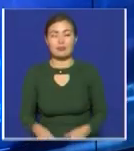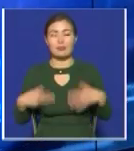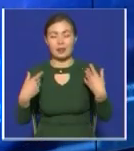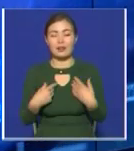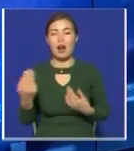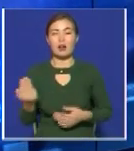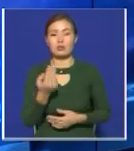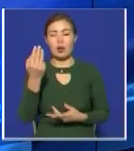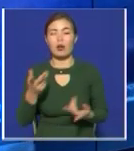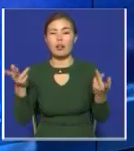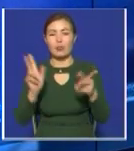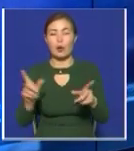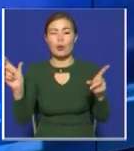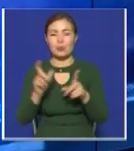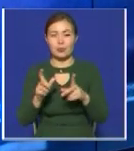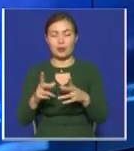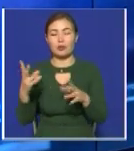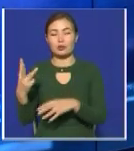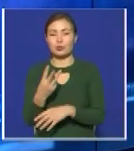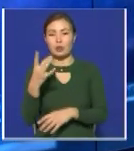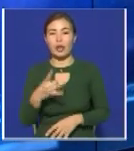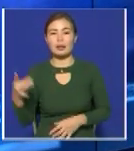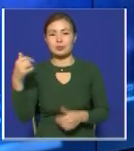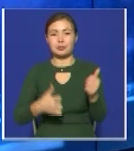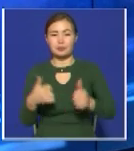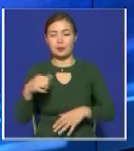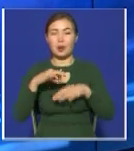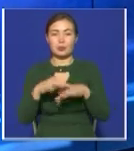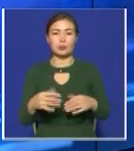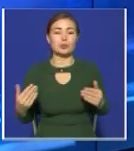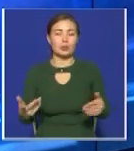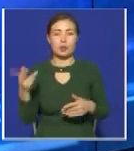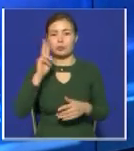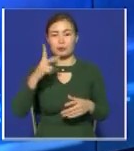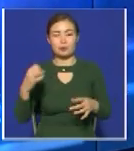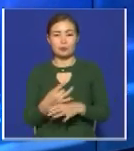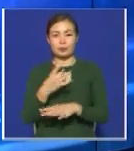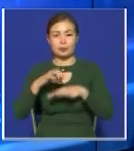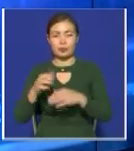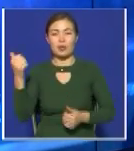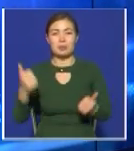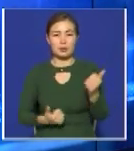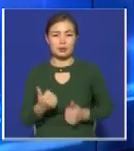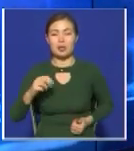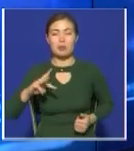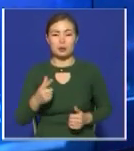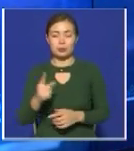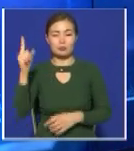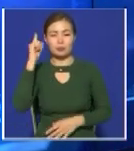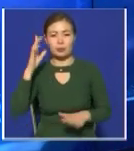Ақтауда қайқылардан қалған сөз атты 3-ші республикалық байқау өтуде. 2 жылда бір өтетін байқау Маңғыстаудың